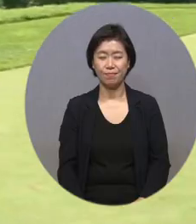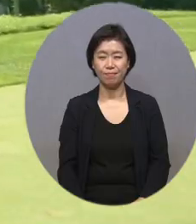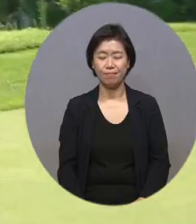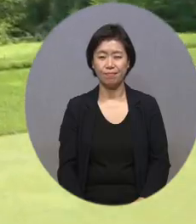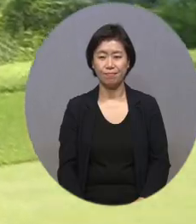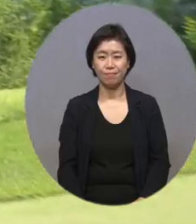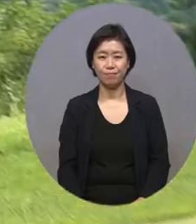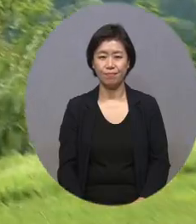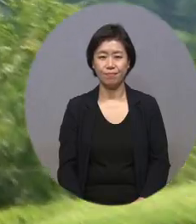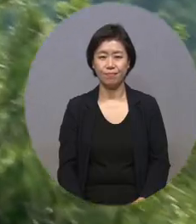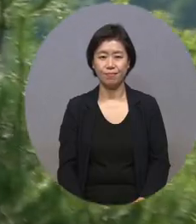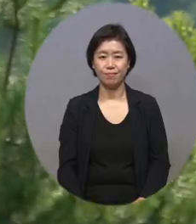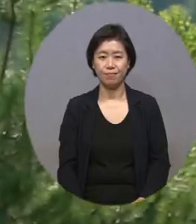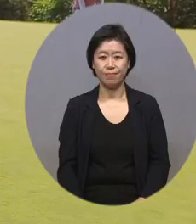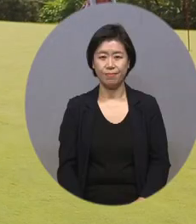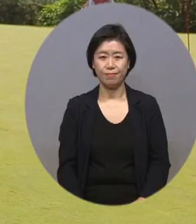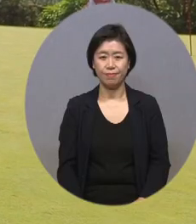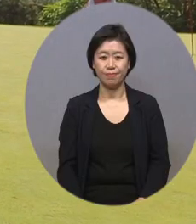굿샷! 아.